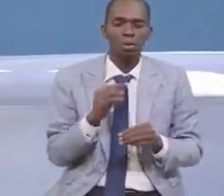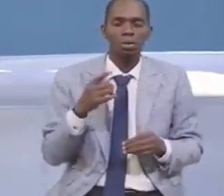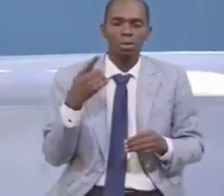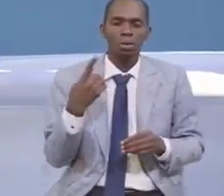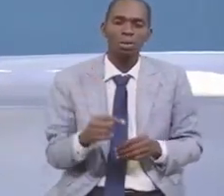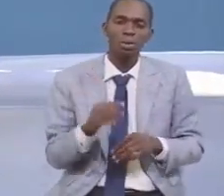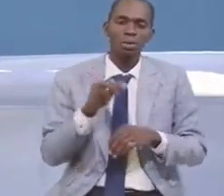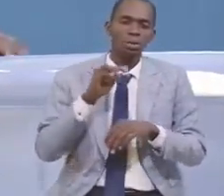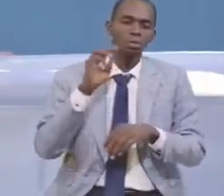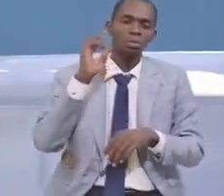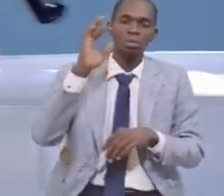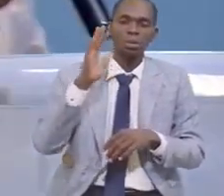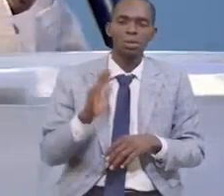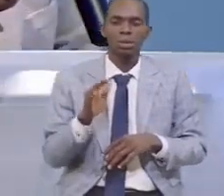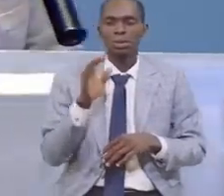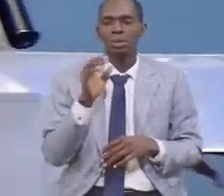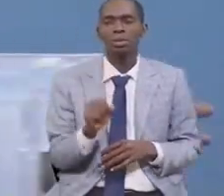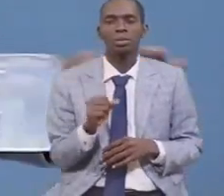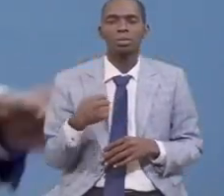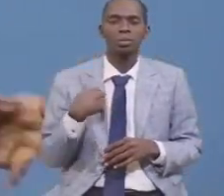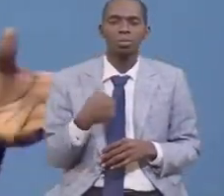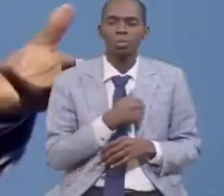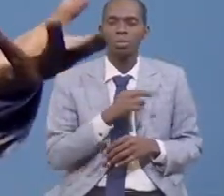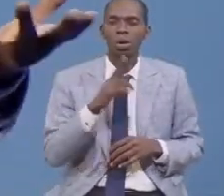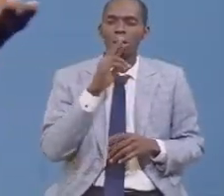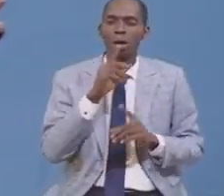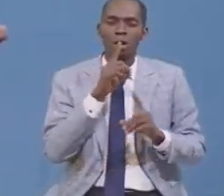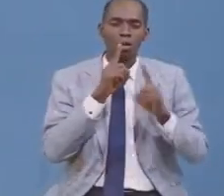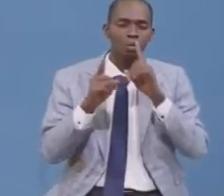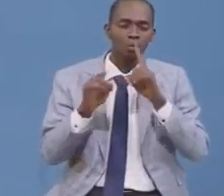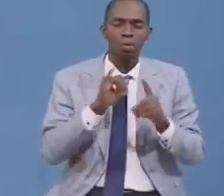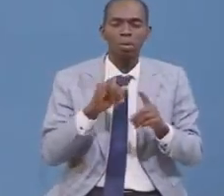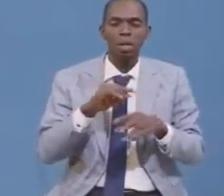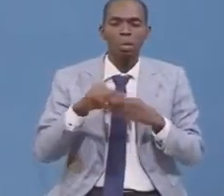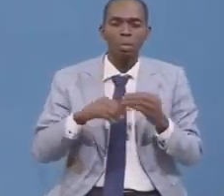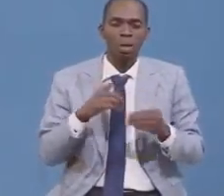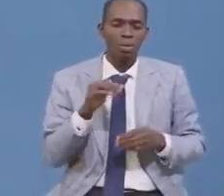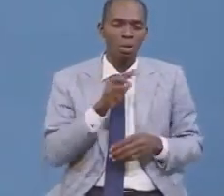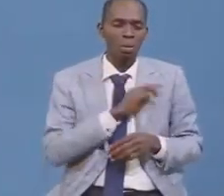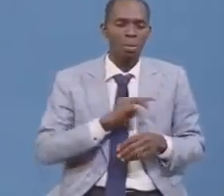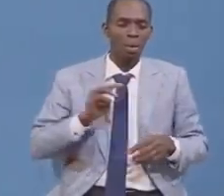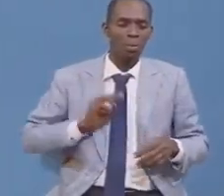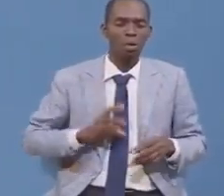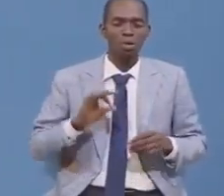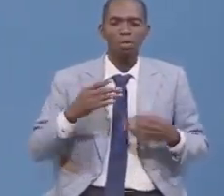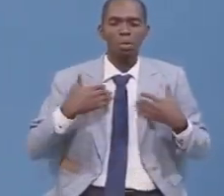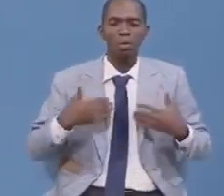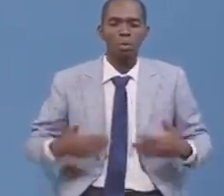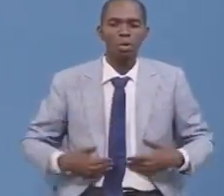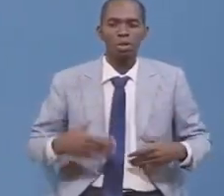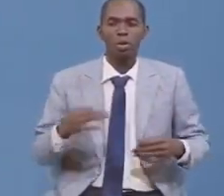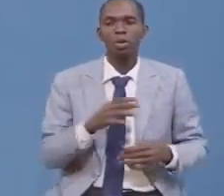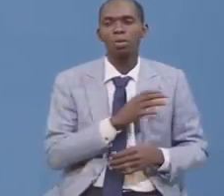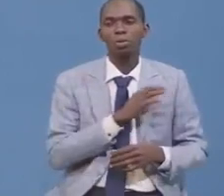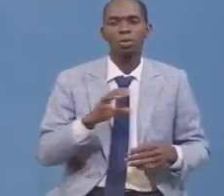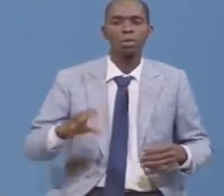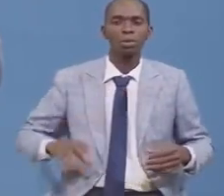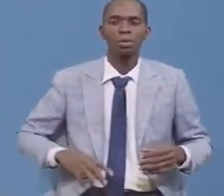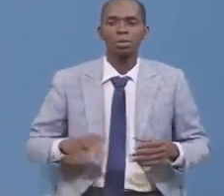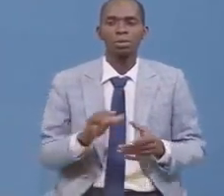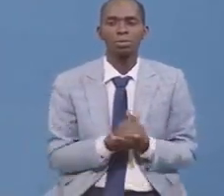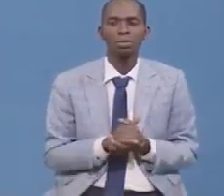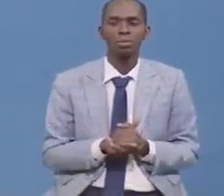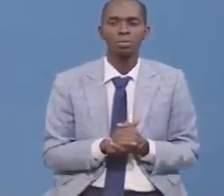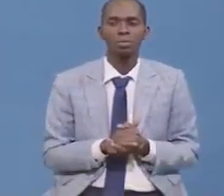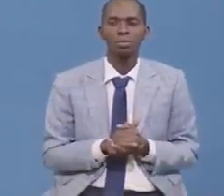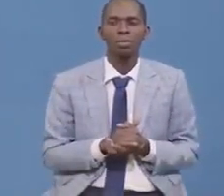యొక్క పరిచారకుల గురించి మాట్లాడుకుంటున్నాం. We're talking about the members of the body of Christ. క్రీస్తు సంఘమైన దేహానికి సంబంధించిన సభ్యుల